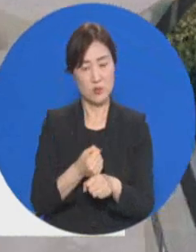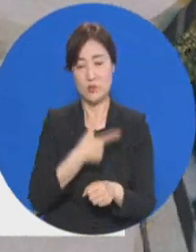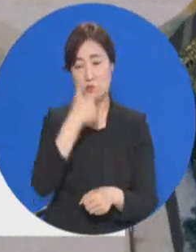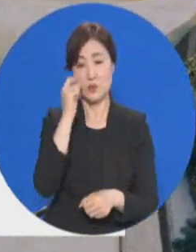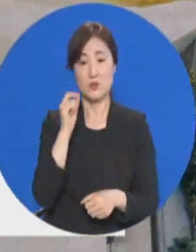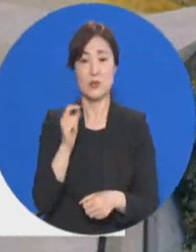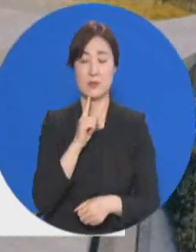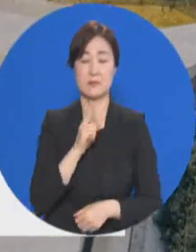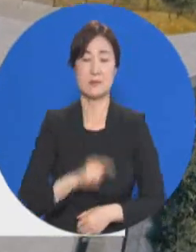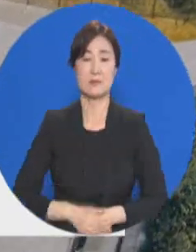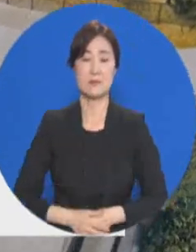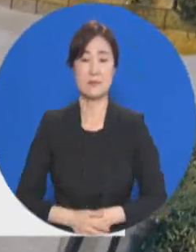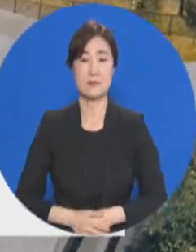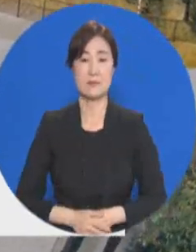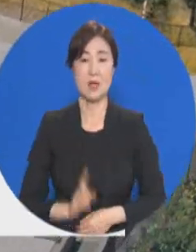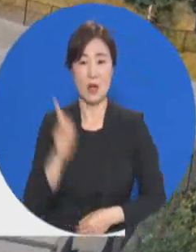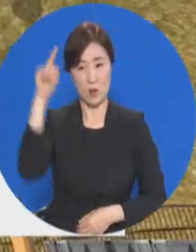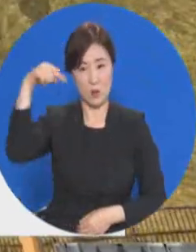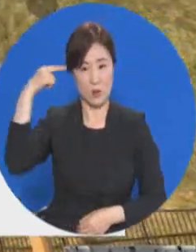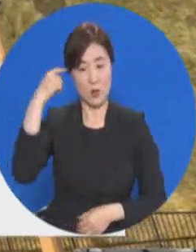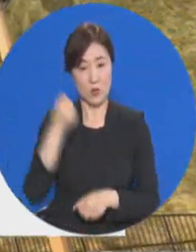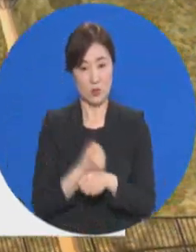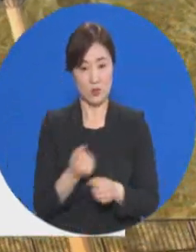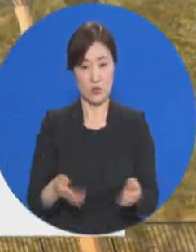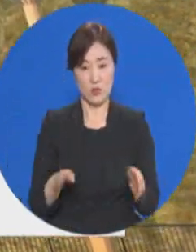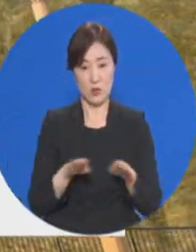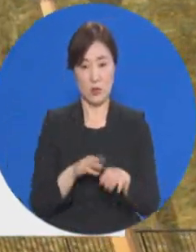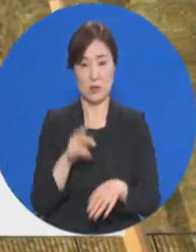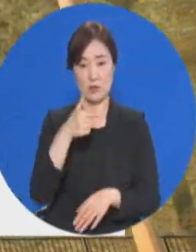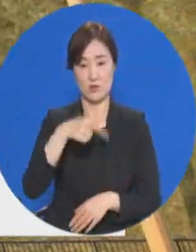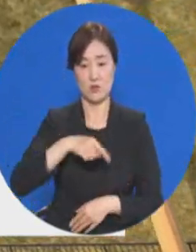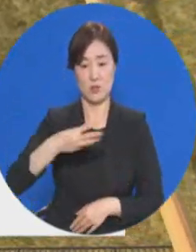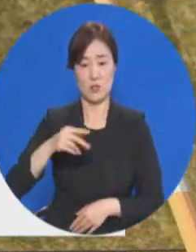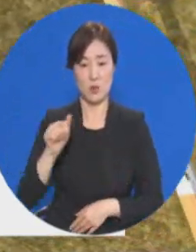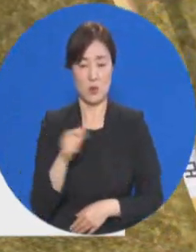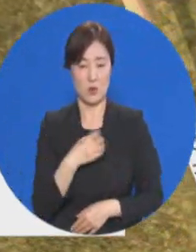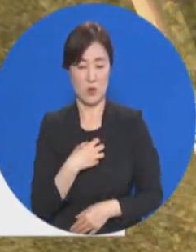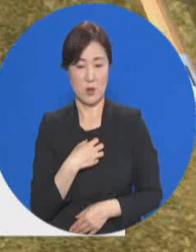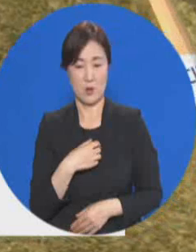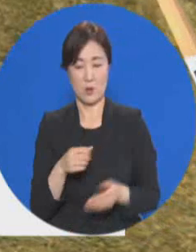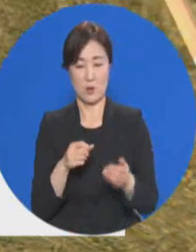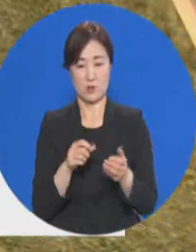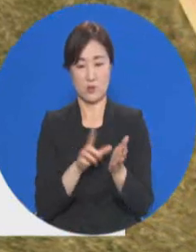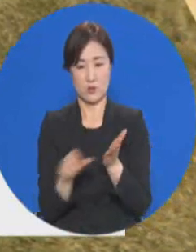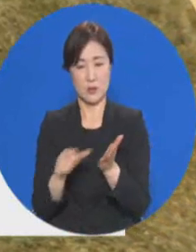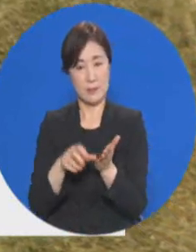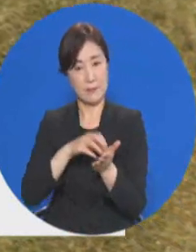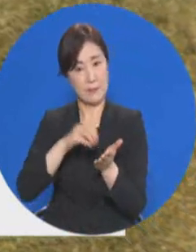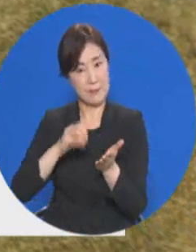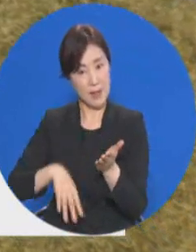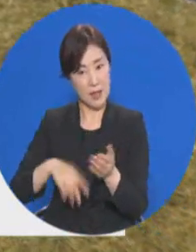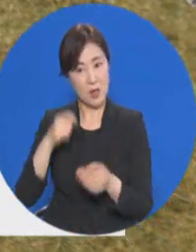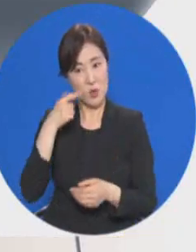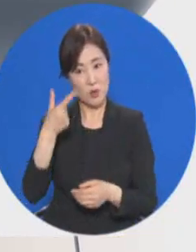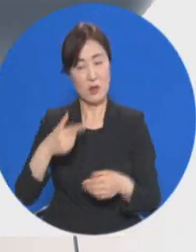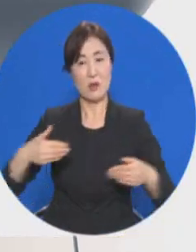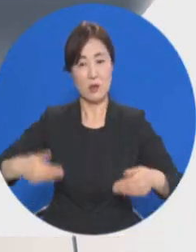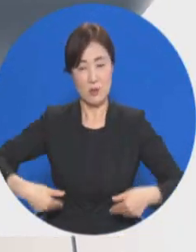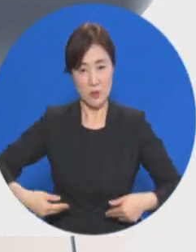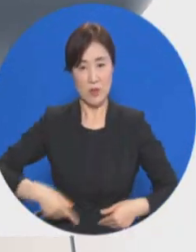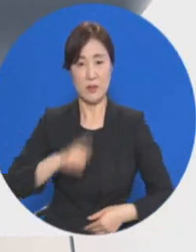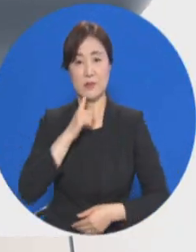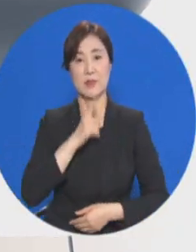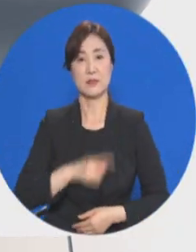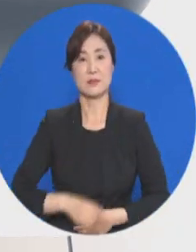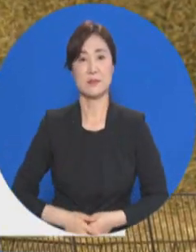밝혔습니다. 항공우주연구원은 또 누리호의 위험 요인을 제거하는 데 최대 6개월까지 추가 기간이 소요될 수 있다고 보고